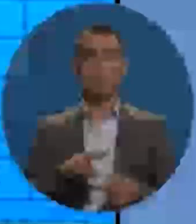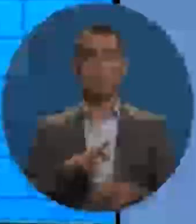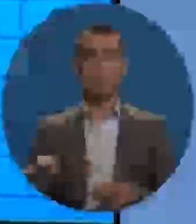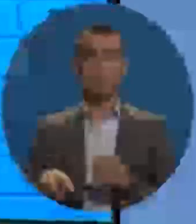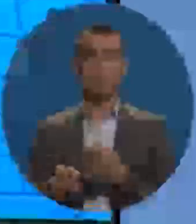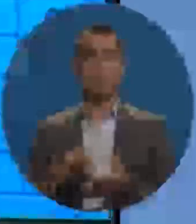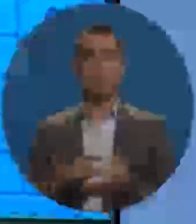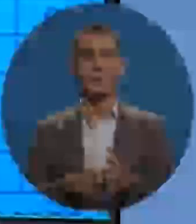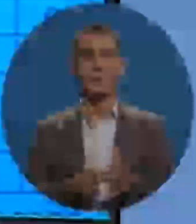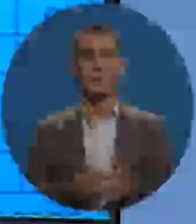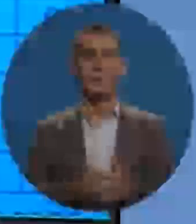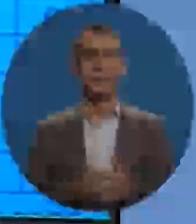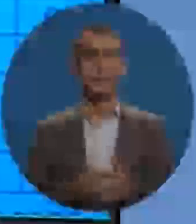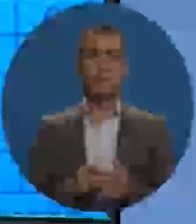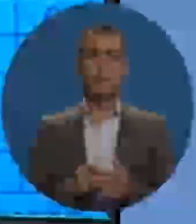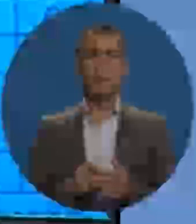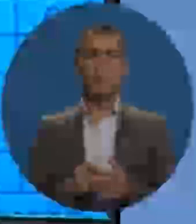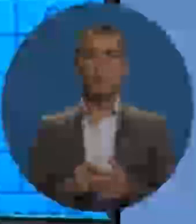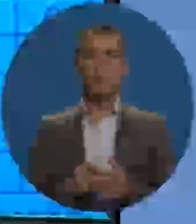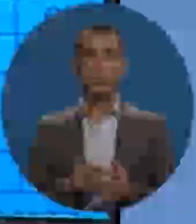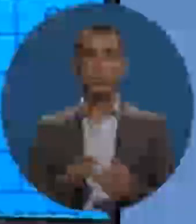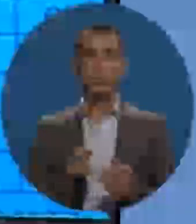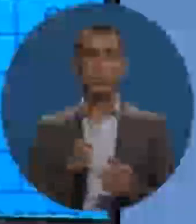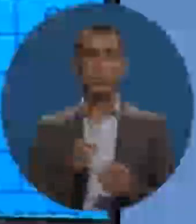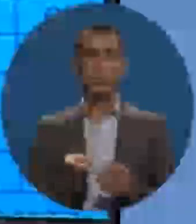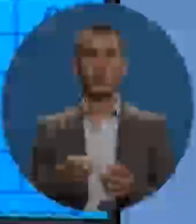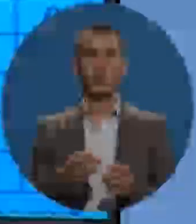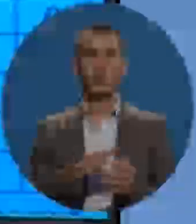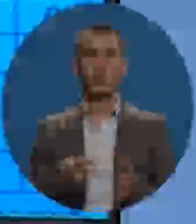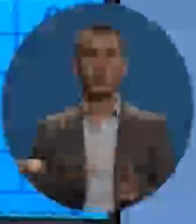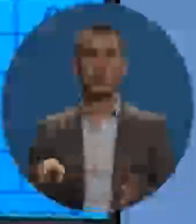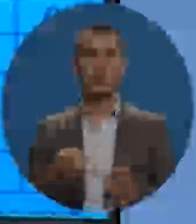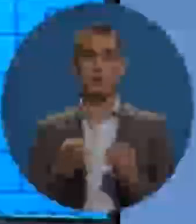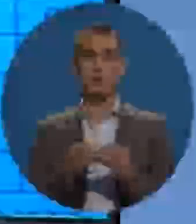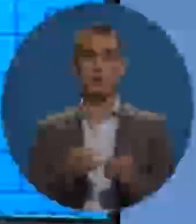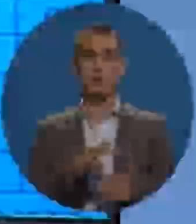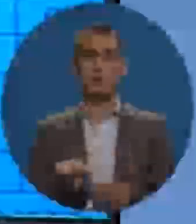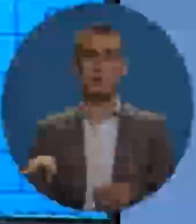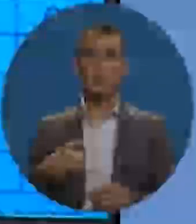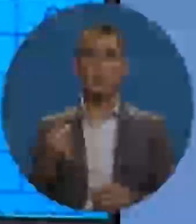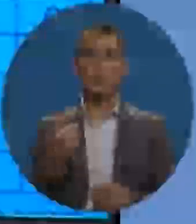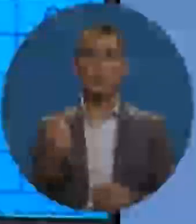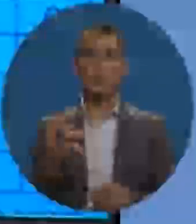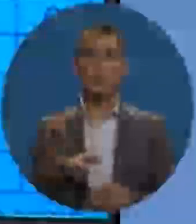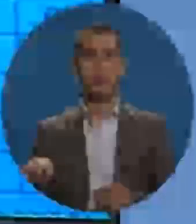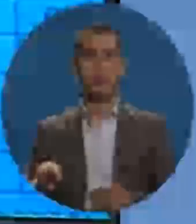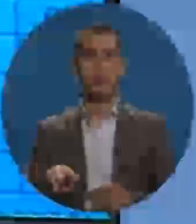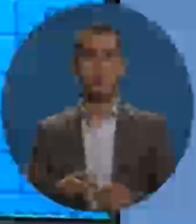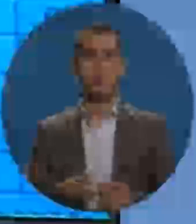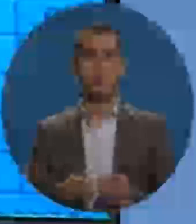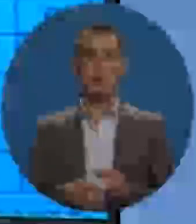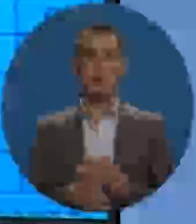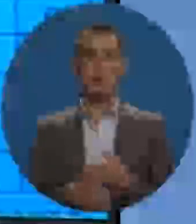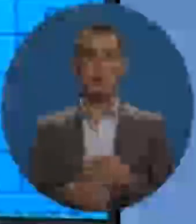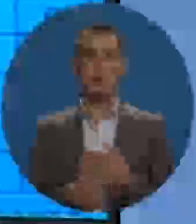классы. Миллионлардың классы өзі 100 миллионлықлар, 10 миллионлықлар, 1 миллионлықлар болып